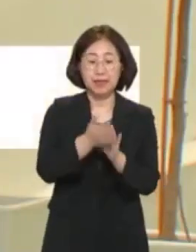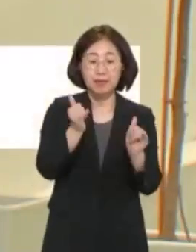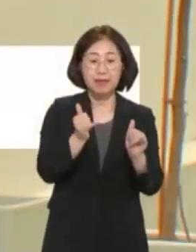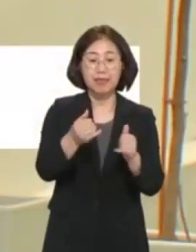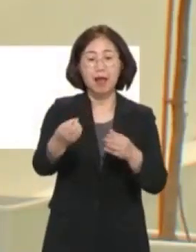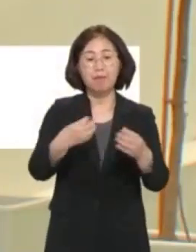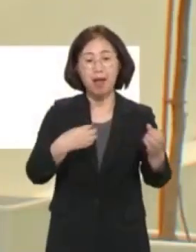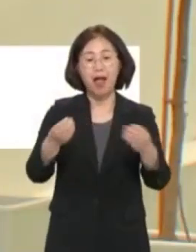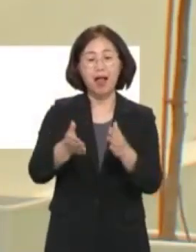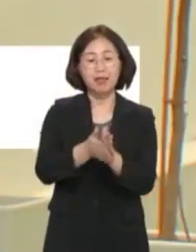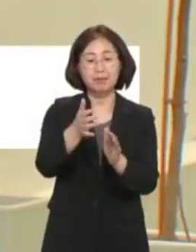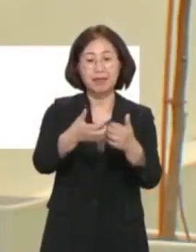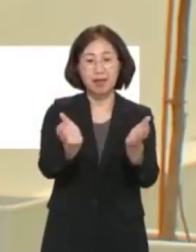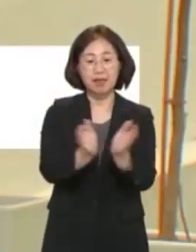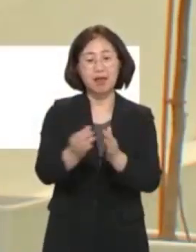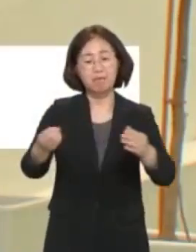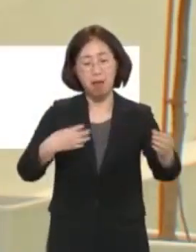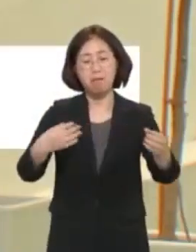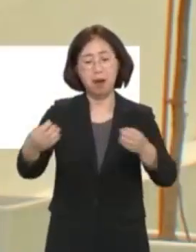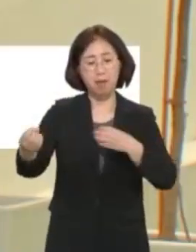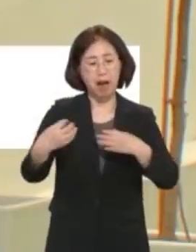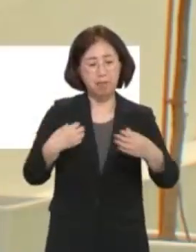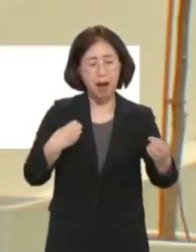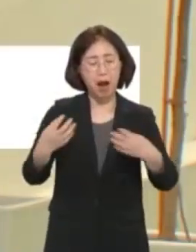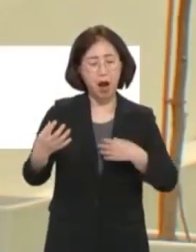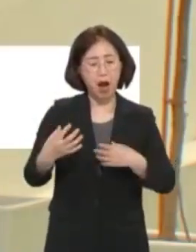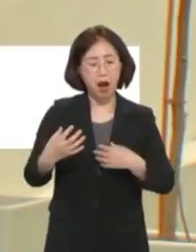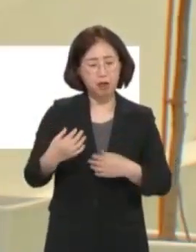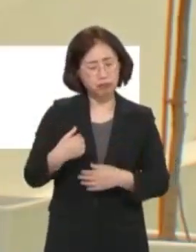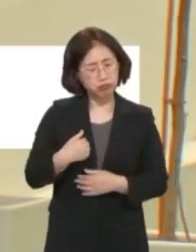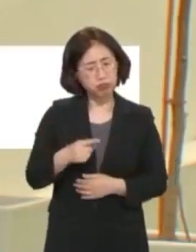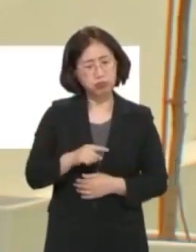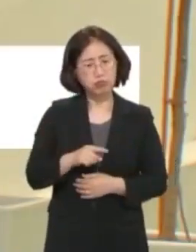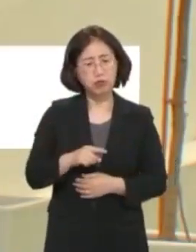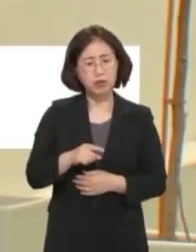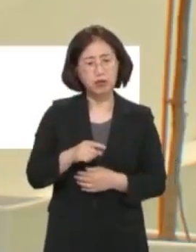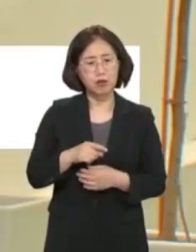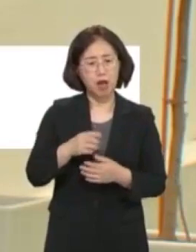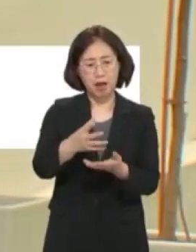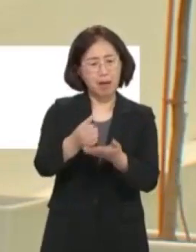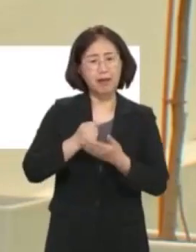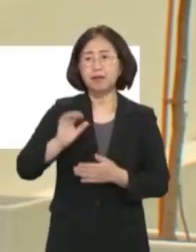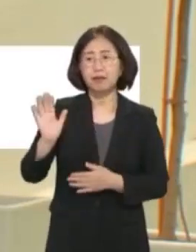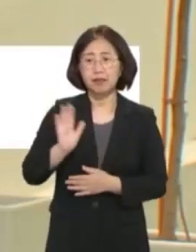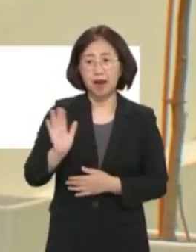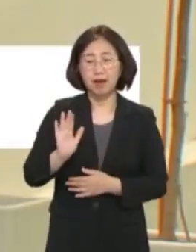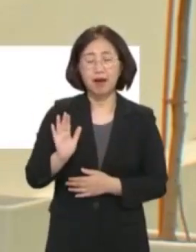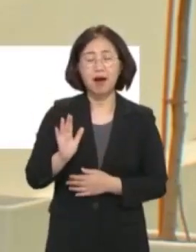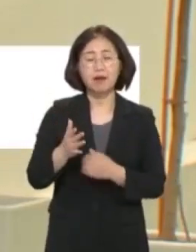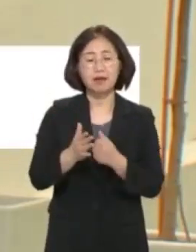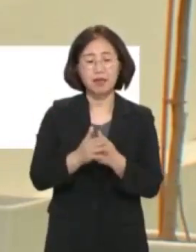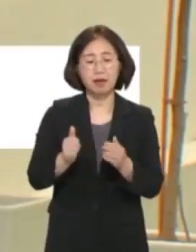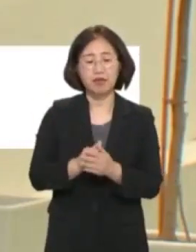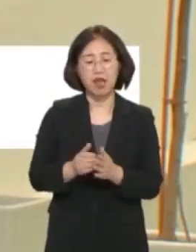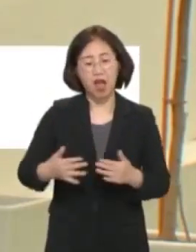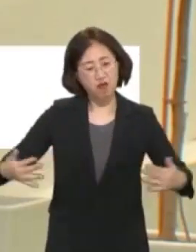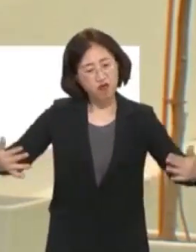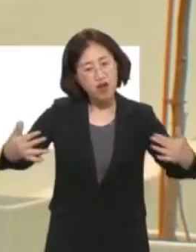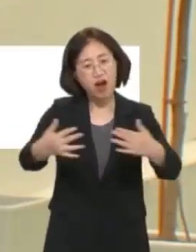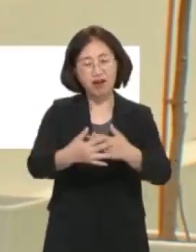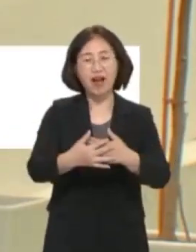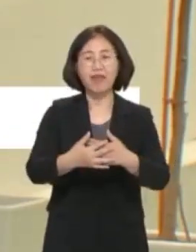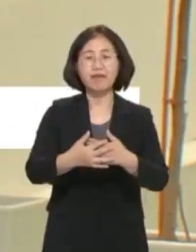시민들의 목소리나 시민단체들의 목소리를 벌인의 반대를 위한 반대로서만 받아들이시다 보니까 좀 거버넌스